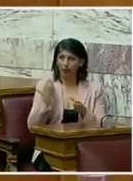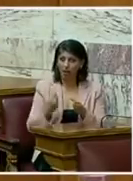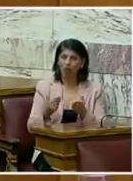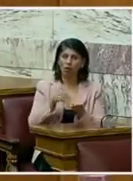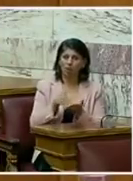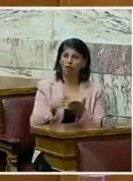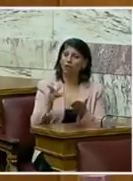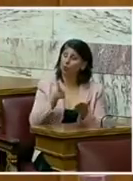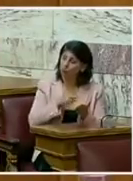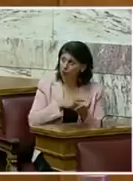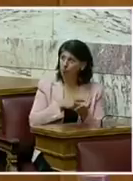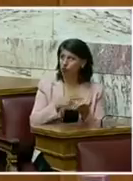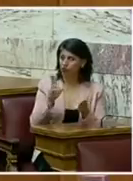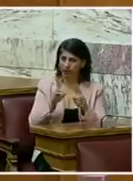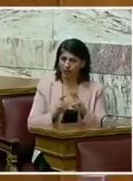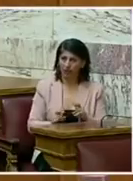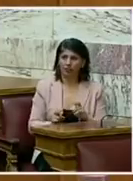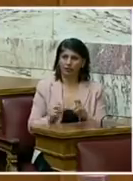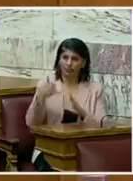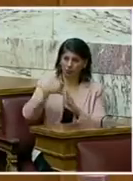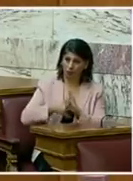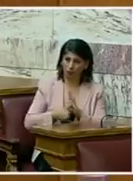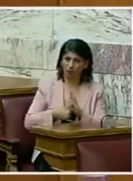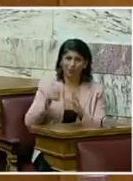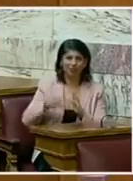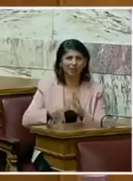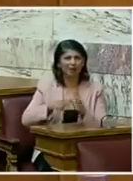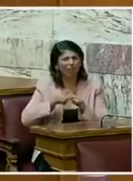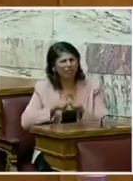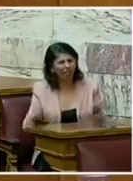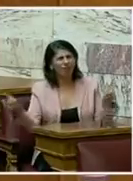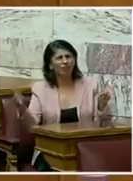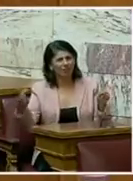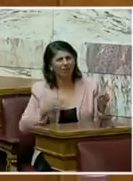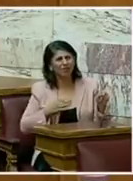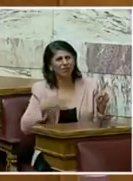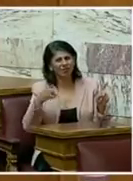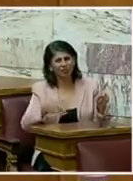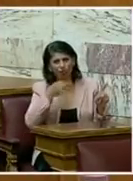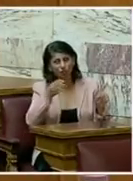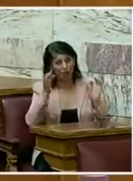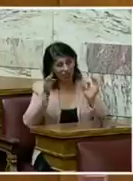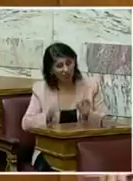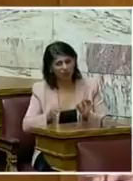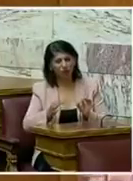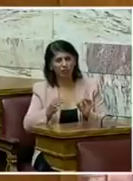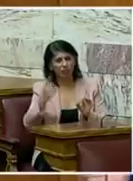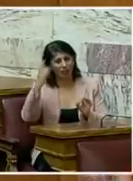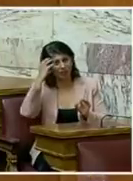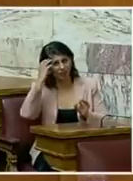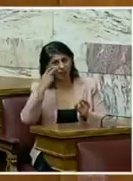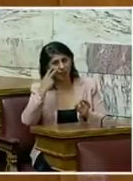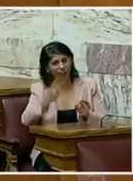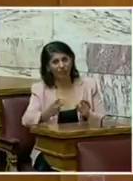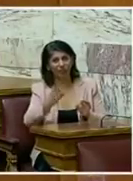πολύ σωστά να εξετάσει μάρτυρες και να μπει στην ουσία. Σήμερα τελείως διαφορετικά πράγματα και αυτό το αναφέρω ακριβώς για να τονίσω την υποκρισία.